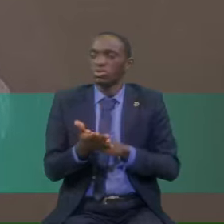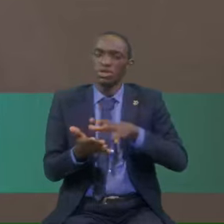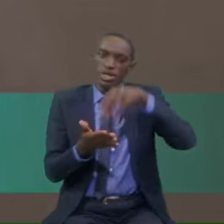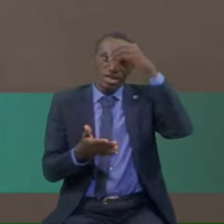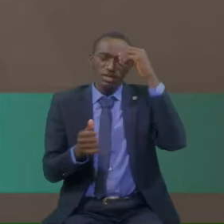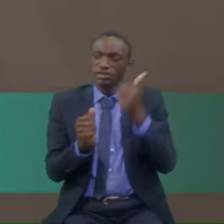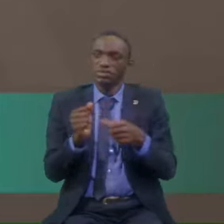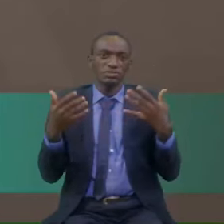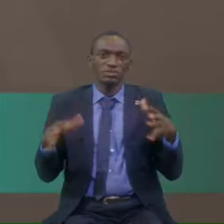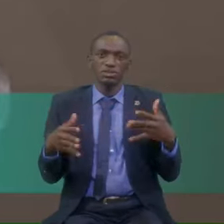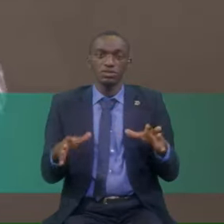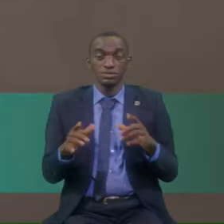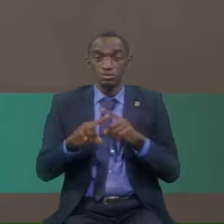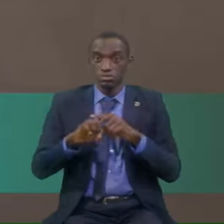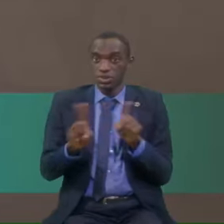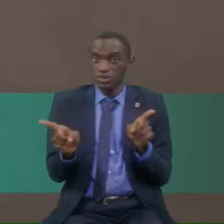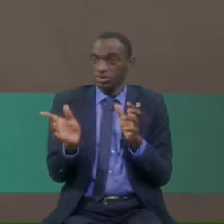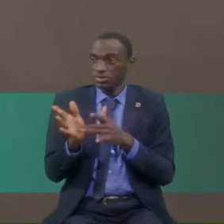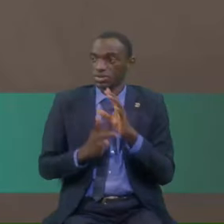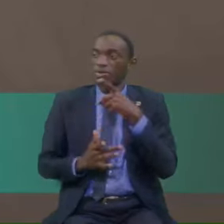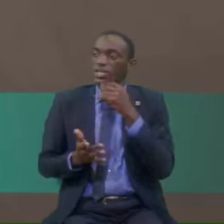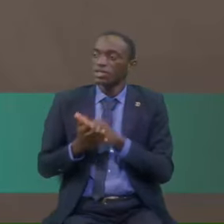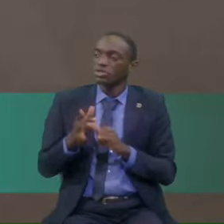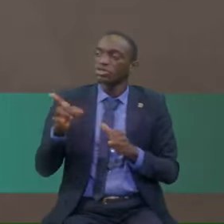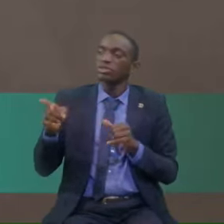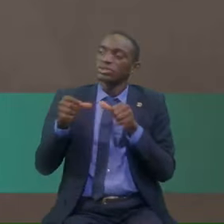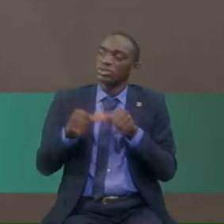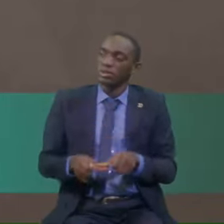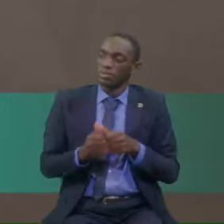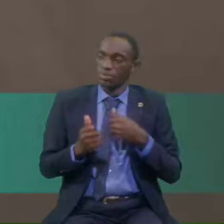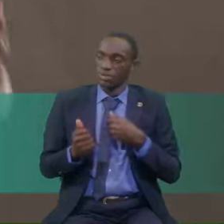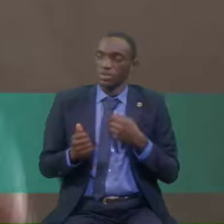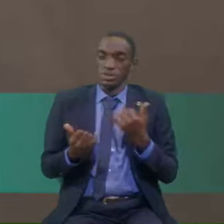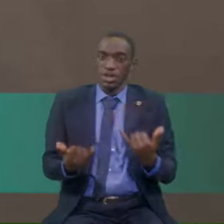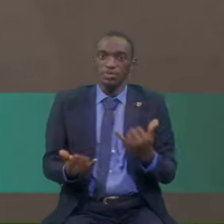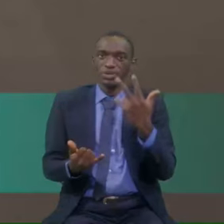Jésus a dit, vous êtes avec moi il y a 3 ans et demi et